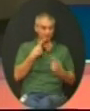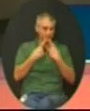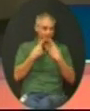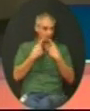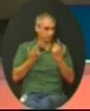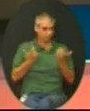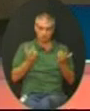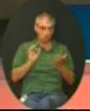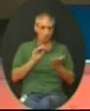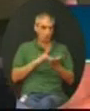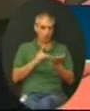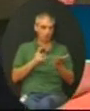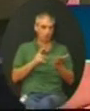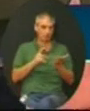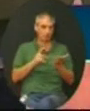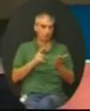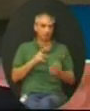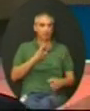ומתן, אנחנו לא שם.